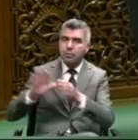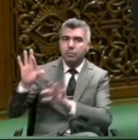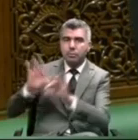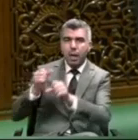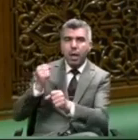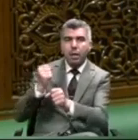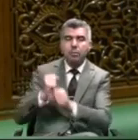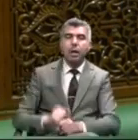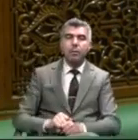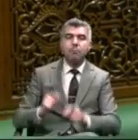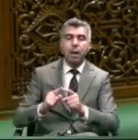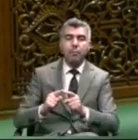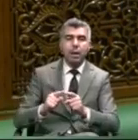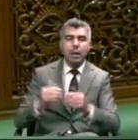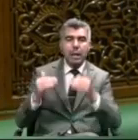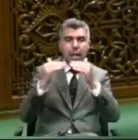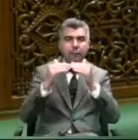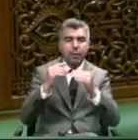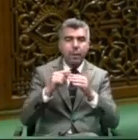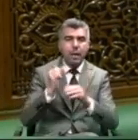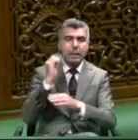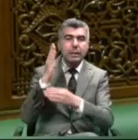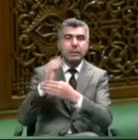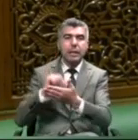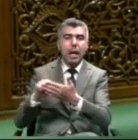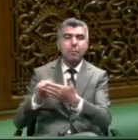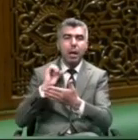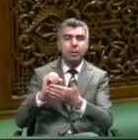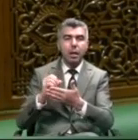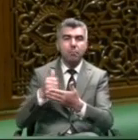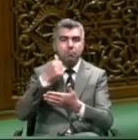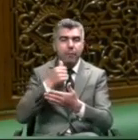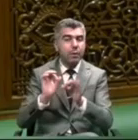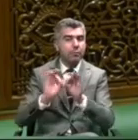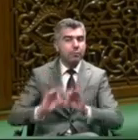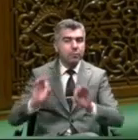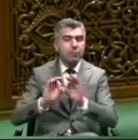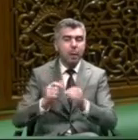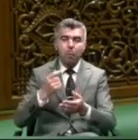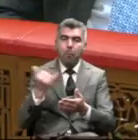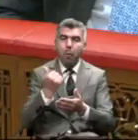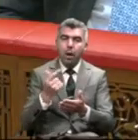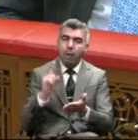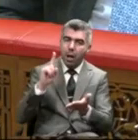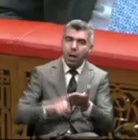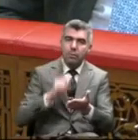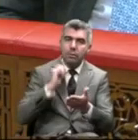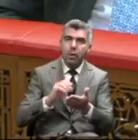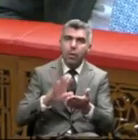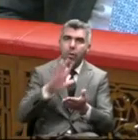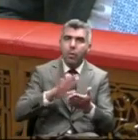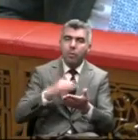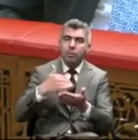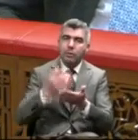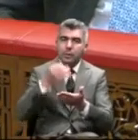تحقيق العداله الجبائيه عبر توسيع الوعاء الضريبي ومحاربه المتملصين واخداعهم للنظام الجبائي في افق القضاء على الاقتصاد